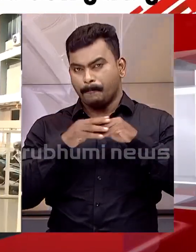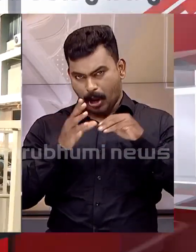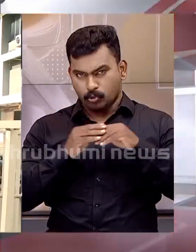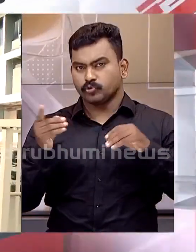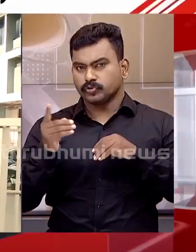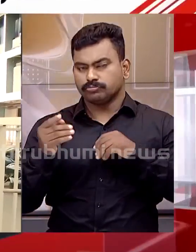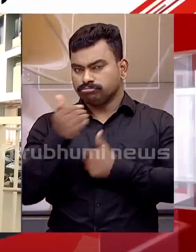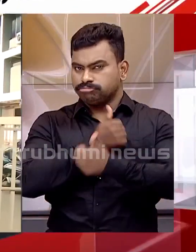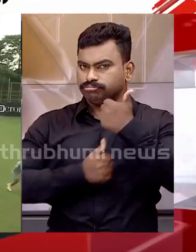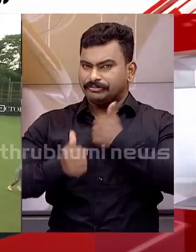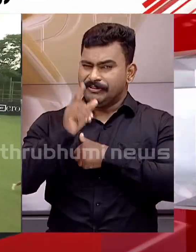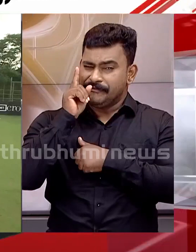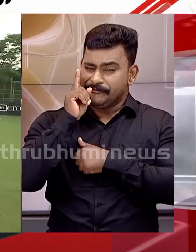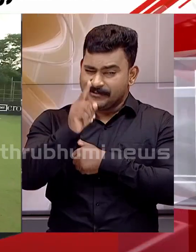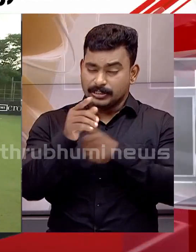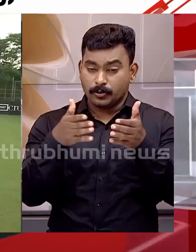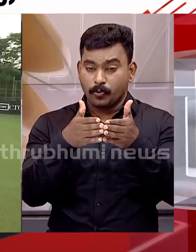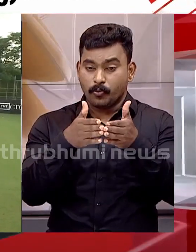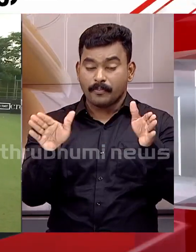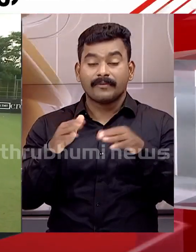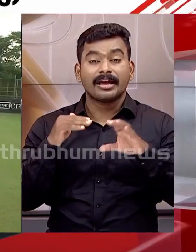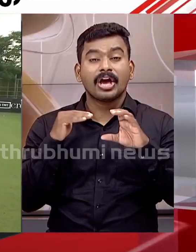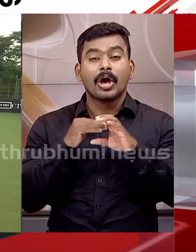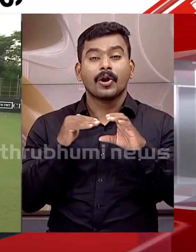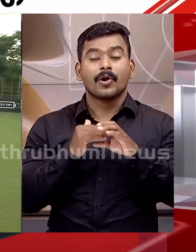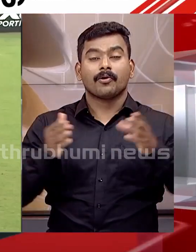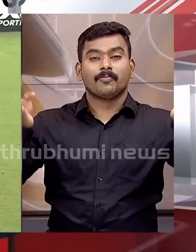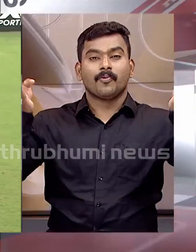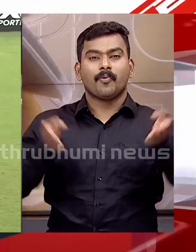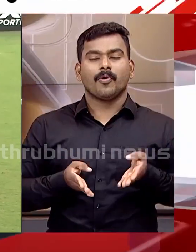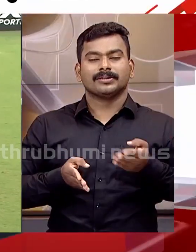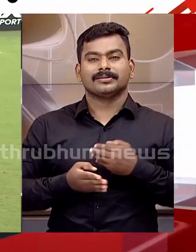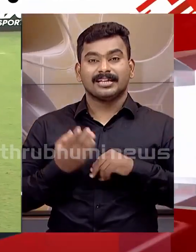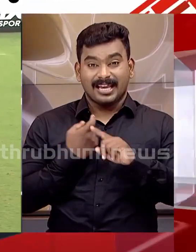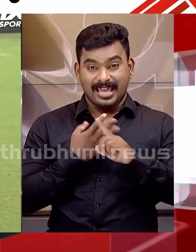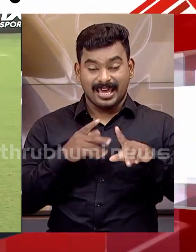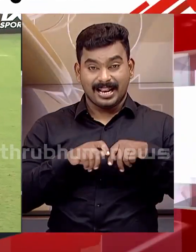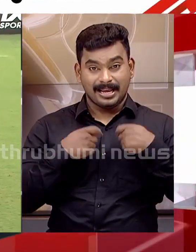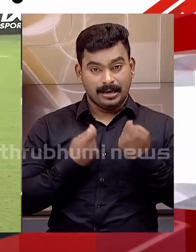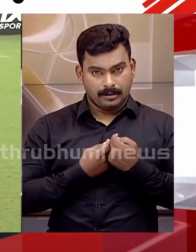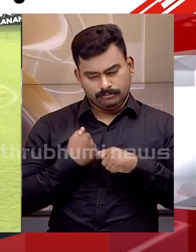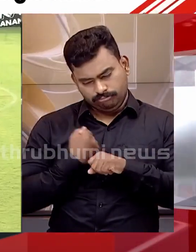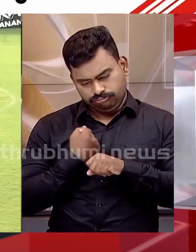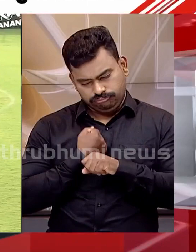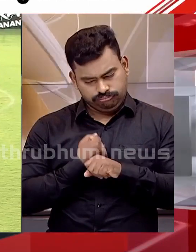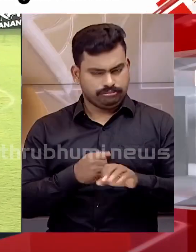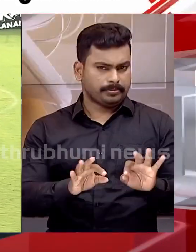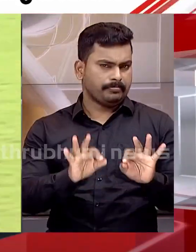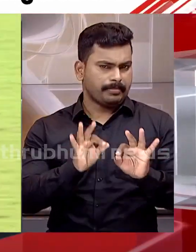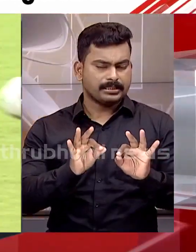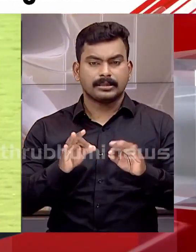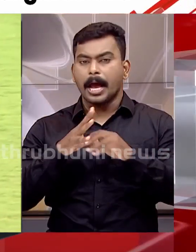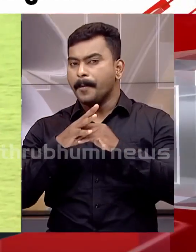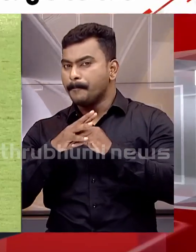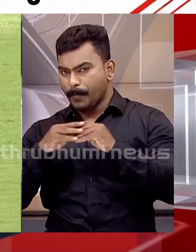ഉദ്ഘാടന പോരാട്ടത്തിനായി. പതിവിന് വിപരീതമായി ഇത്തവണ എല്ലാ പൊസിഷനിലും കേരള ബ്ലാസ്റ്റേഴ്സിന് ബാക്കപ്പ് ഓപ്ഷനുണ്ട്. ഗാനൻ സ്ട്രൈക്കർ